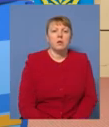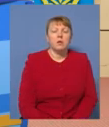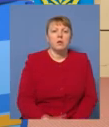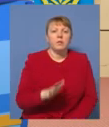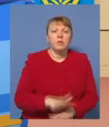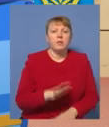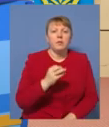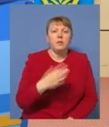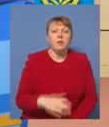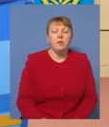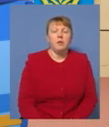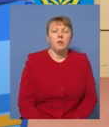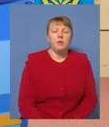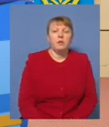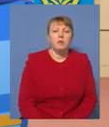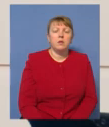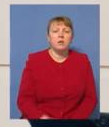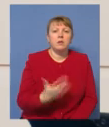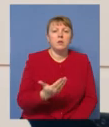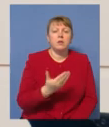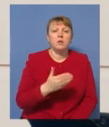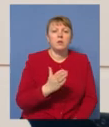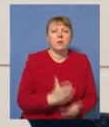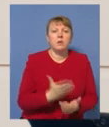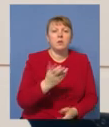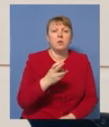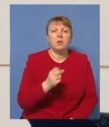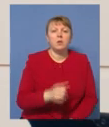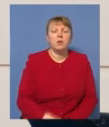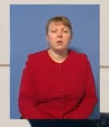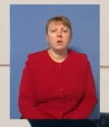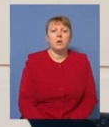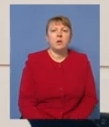банковские реквизиты. Например, уже у них есть ваши банковские реквизиты.